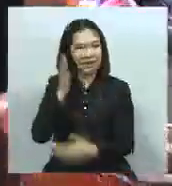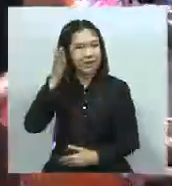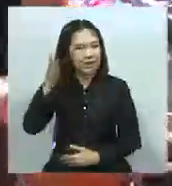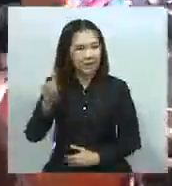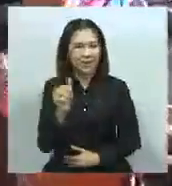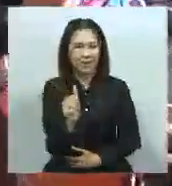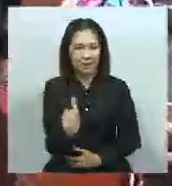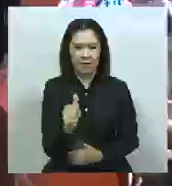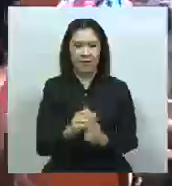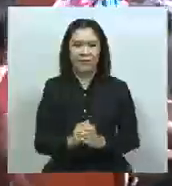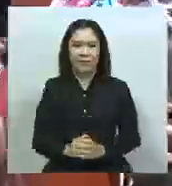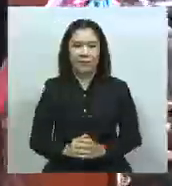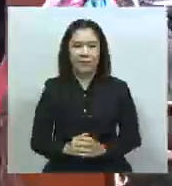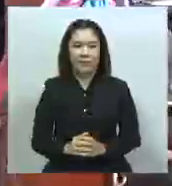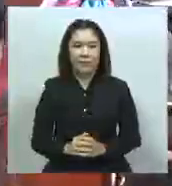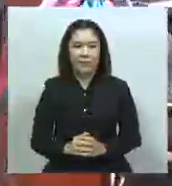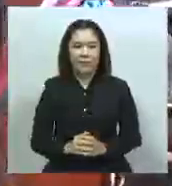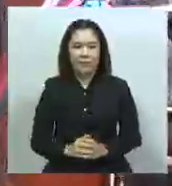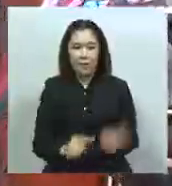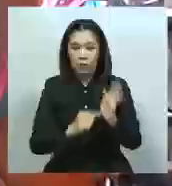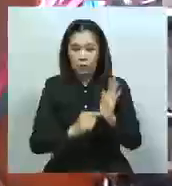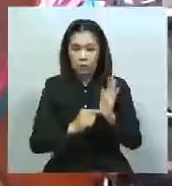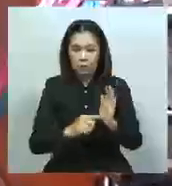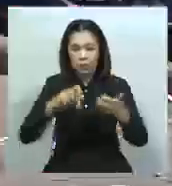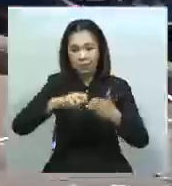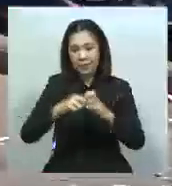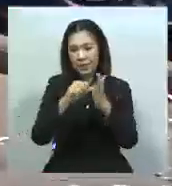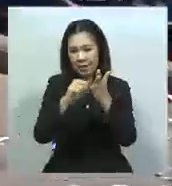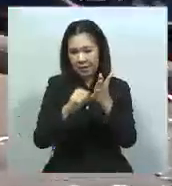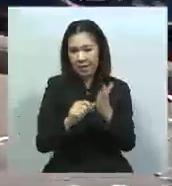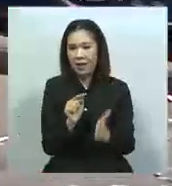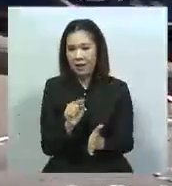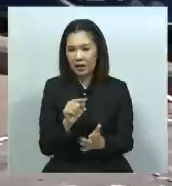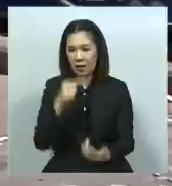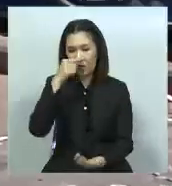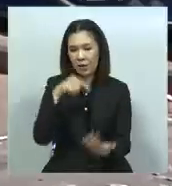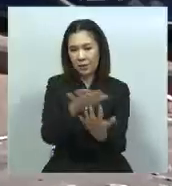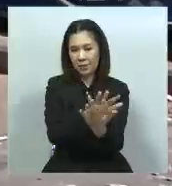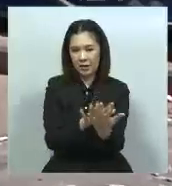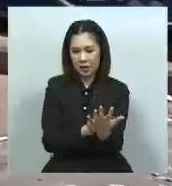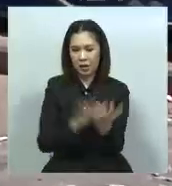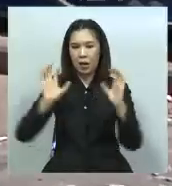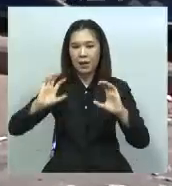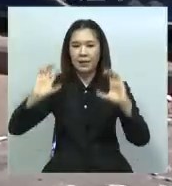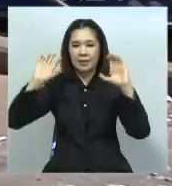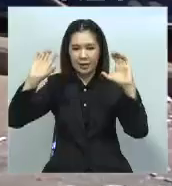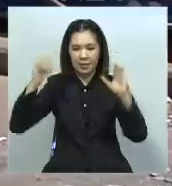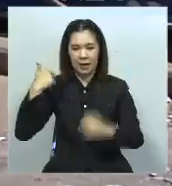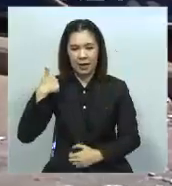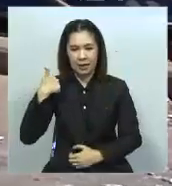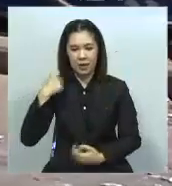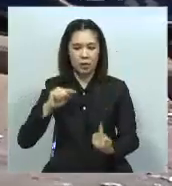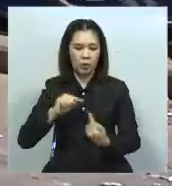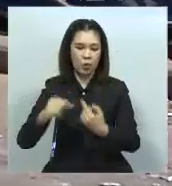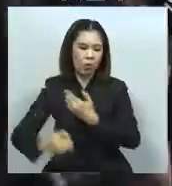ะครับสำหรับโมเดลนะครับการแก้ไขปัญหาการทำประมงผิดกฎหมายของประเทศไทยนะครับทางรัฐบาลเองก็จะใช้โอก